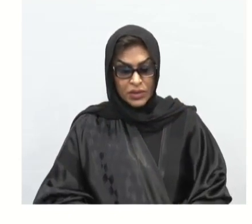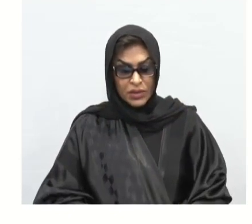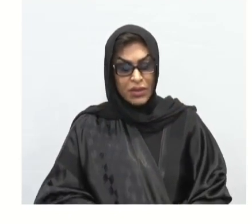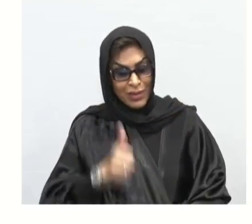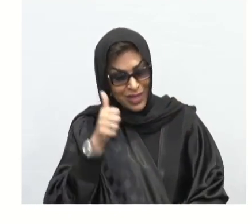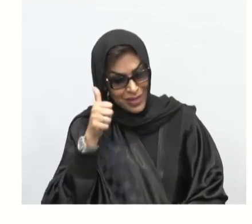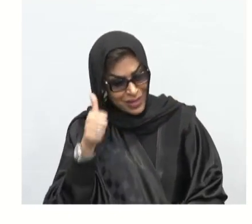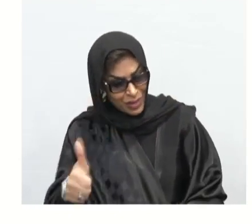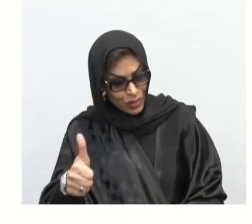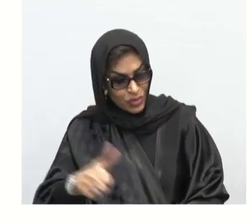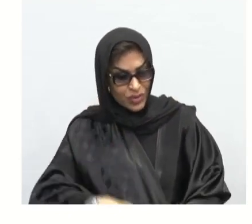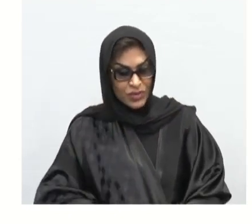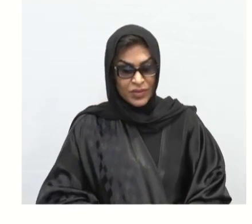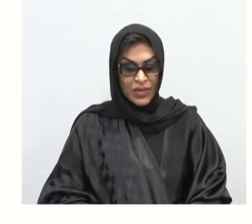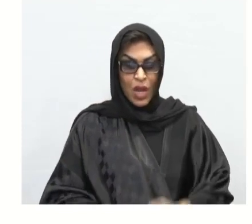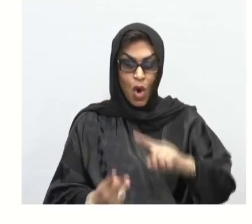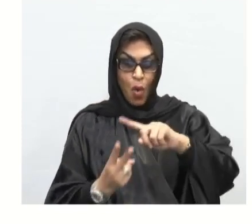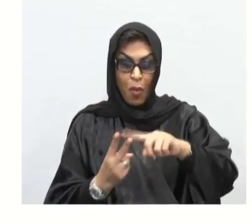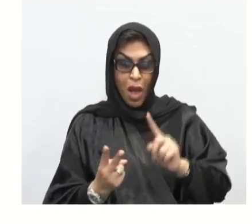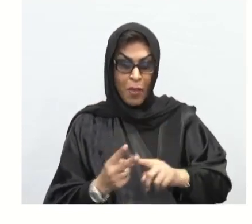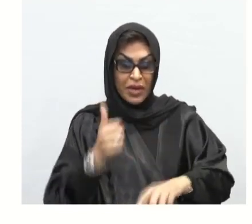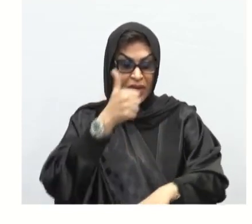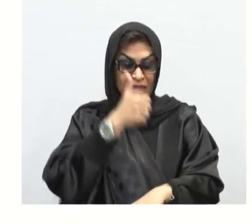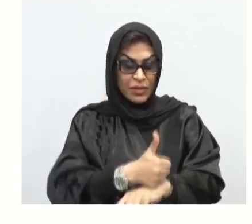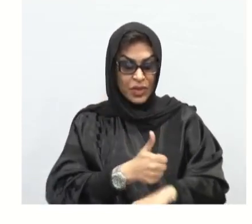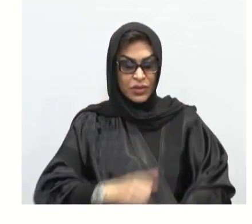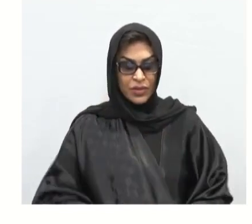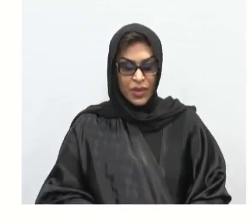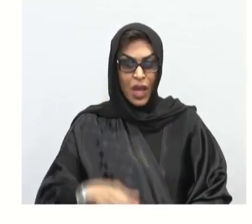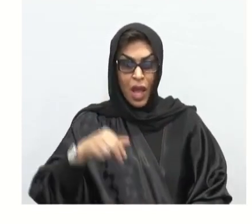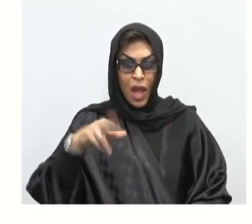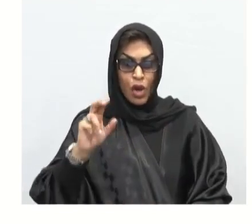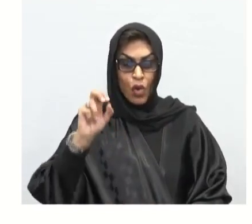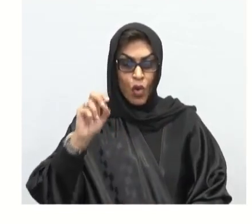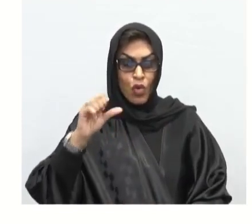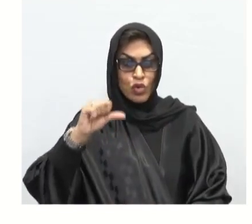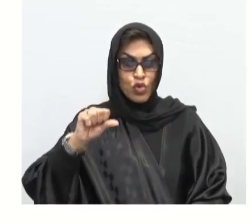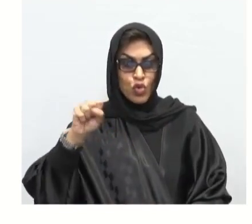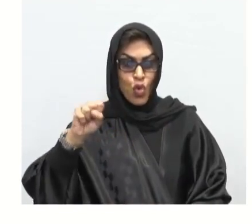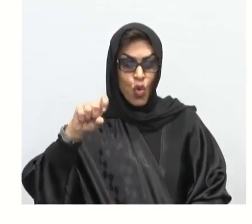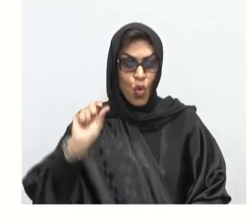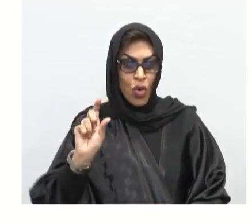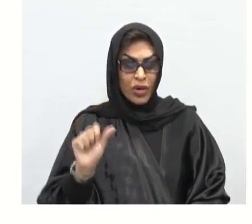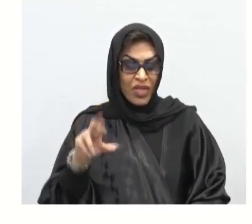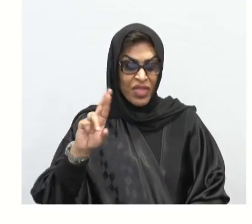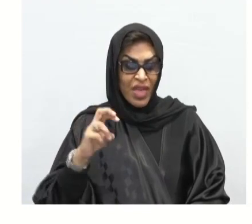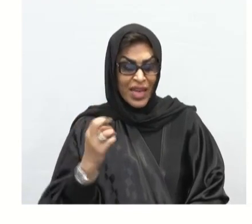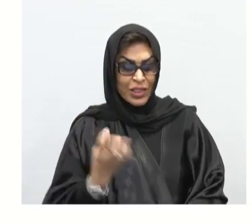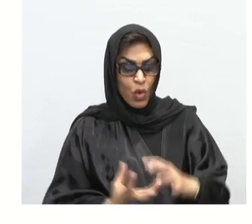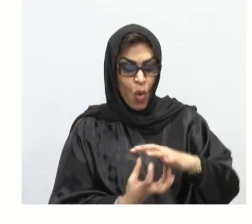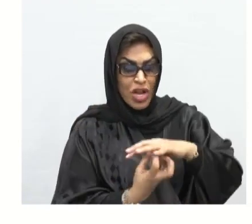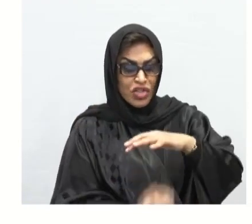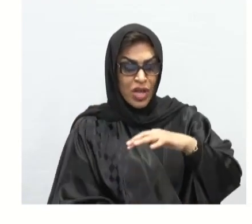احسنتم بالتاكيد هما عاملانها مان وهما القصور الذاتي وكذلك الجاذبيه